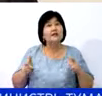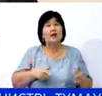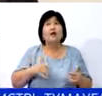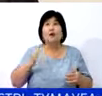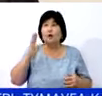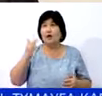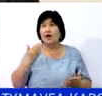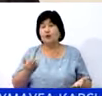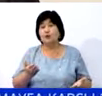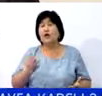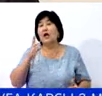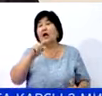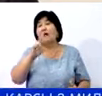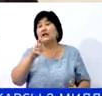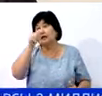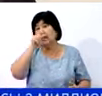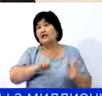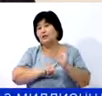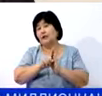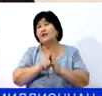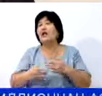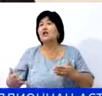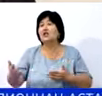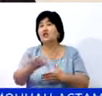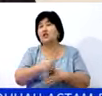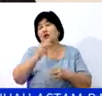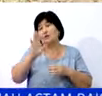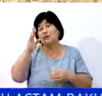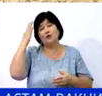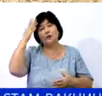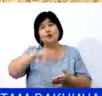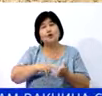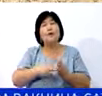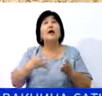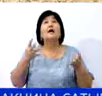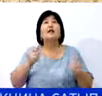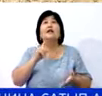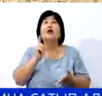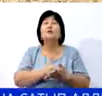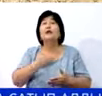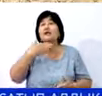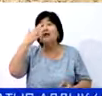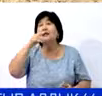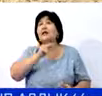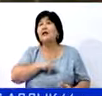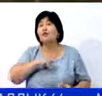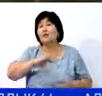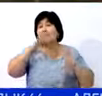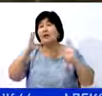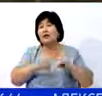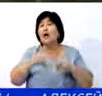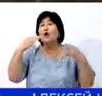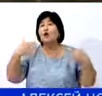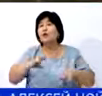осы қазан айының басына дейін жинап алуды деп осы жоспарлап отырмыз. Ендігі міндет ала жаздайғы еңбектің нәтижесін